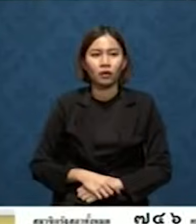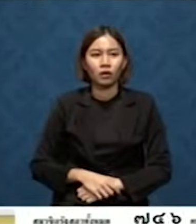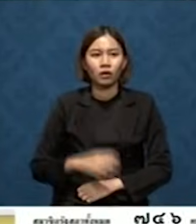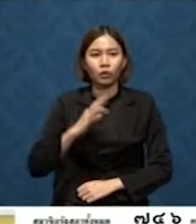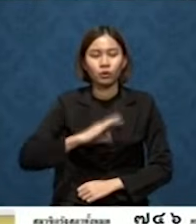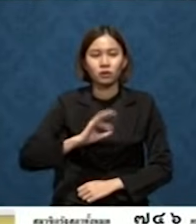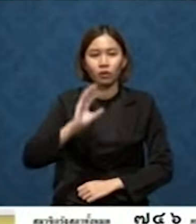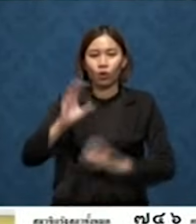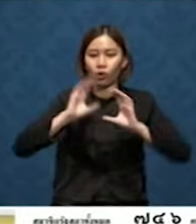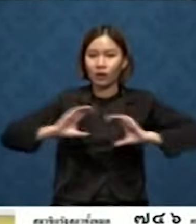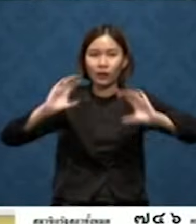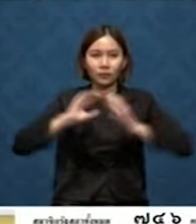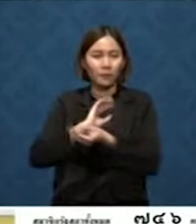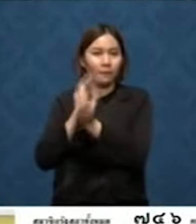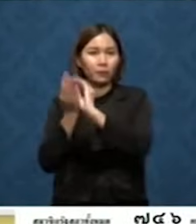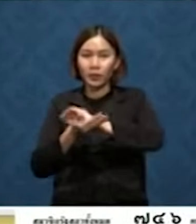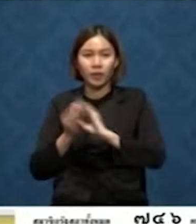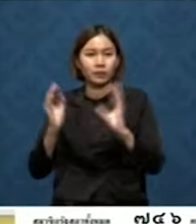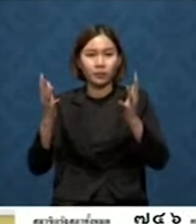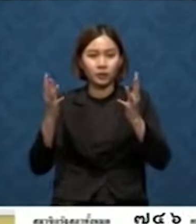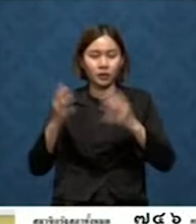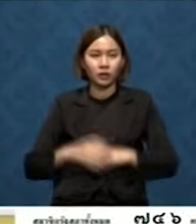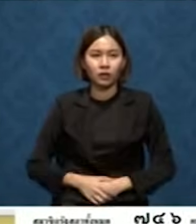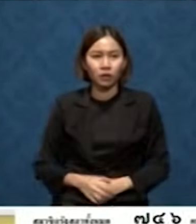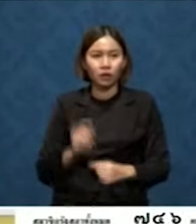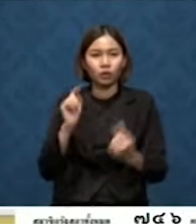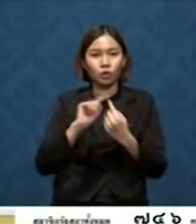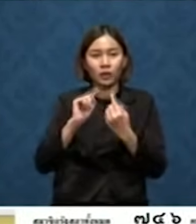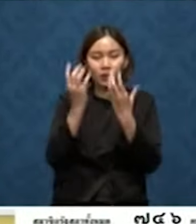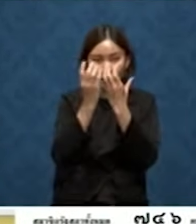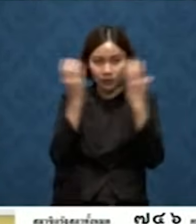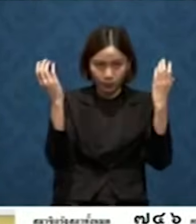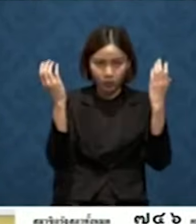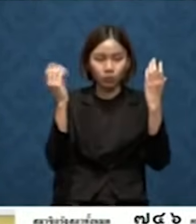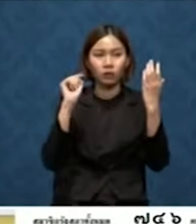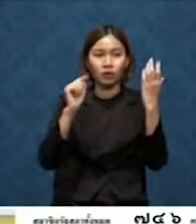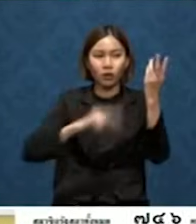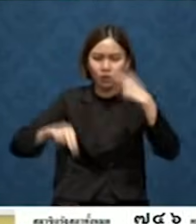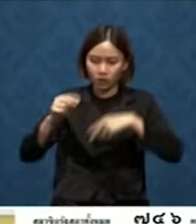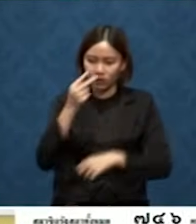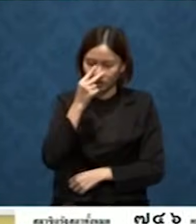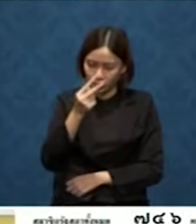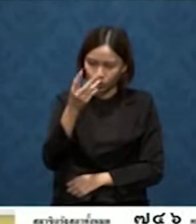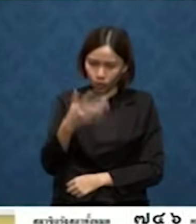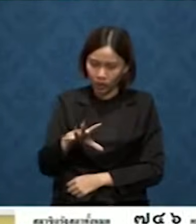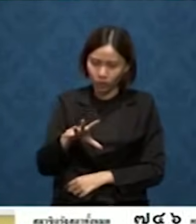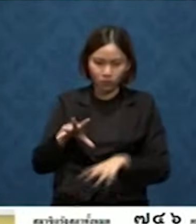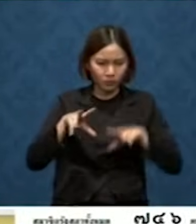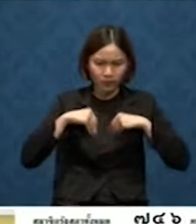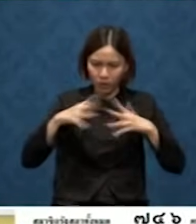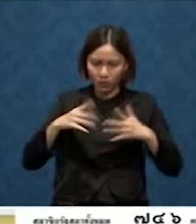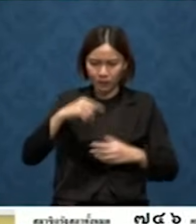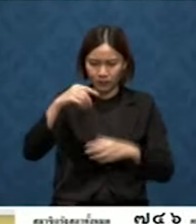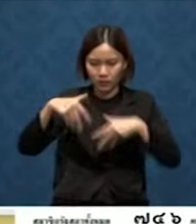รัฐที่ไม่ยอมเปลี่ยนแปลงไม่ว่าจะเป็นในส่วนของรัฐธรรมนูญครับที่ดูแล้วท่านก็คงไม่ยอมให้ประชาชนทั่วประเทศ